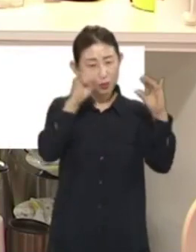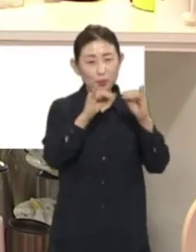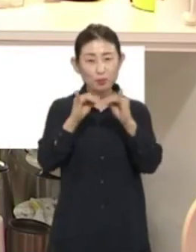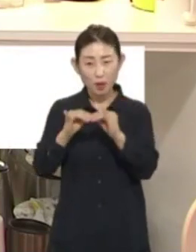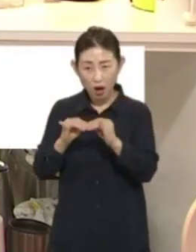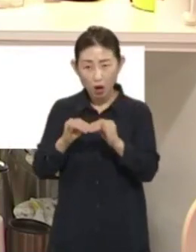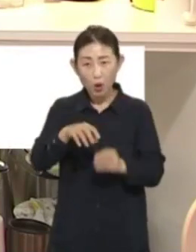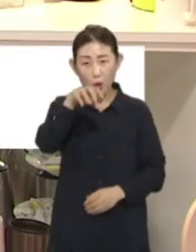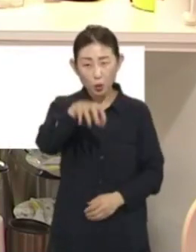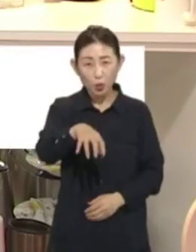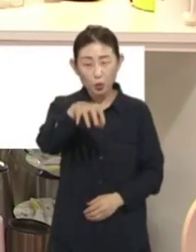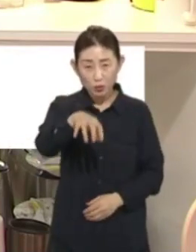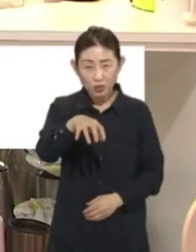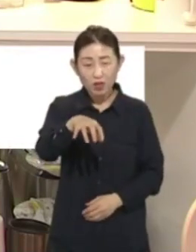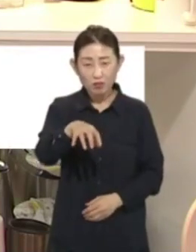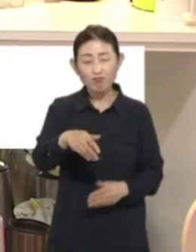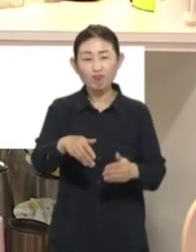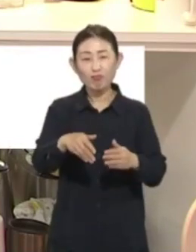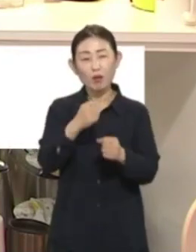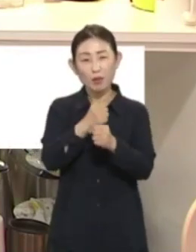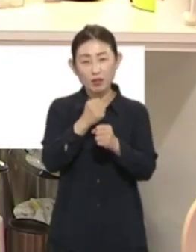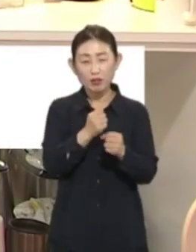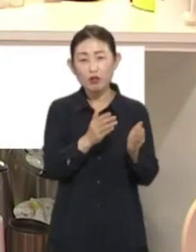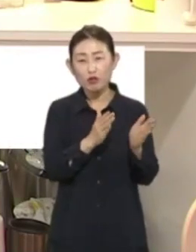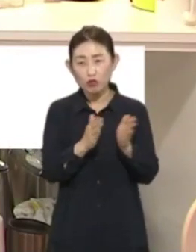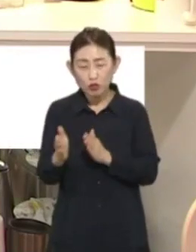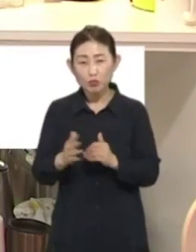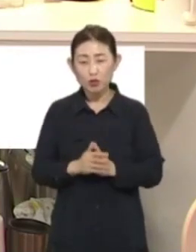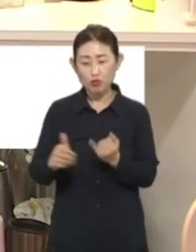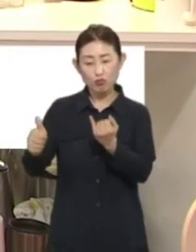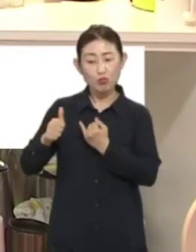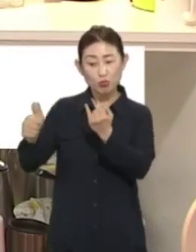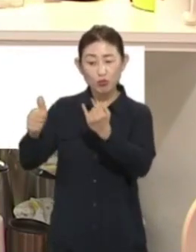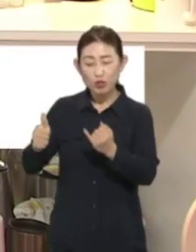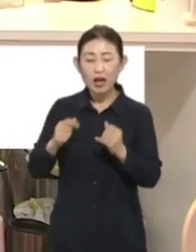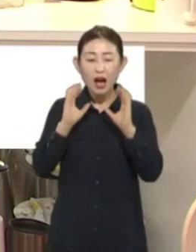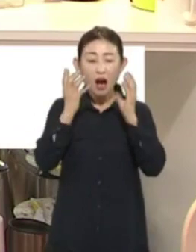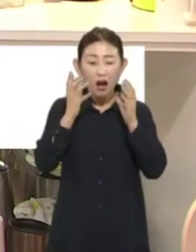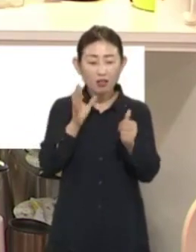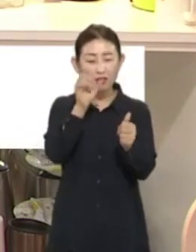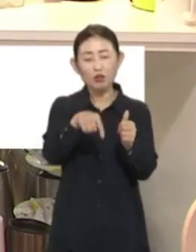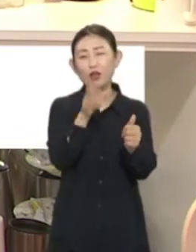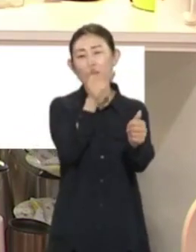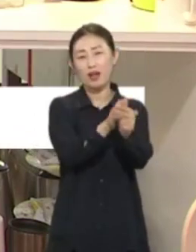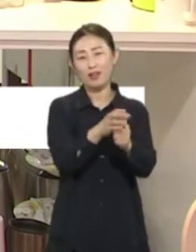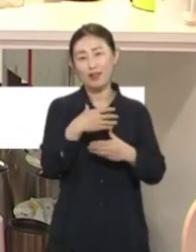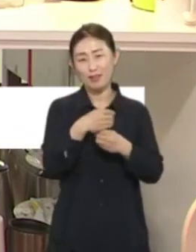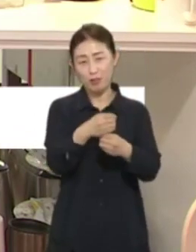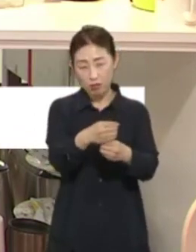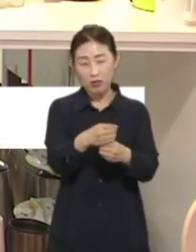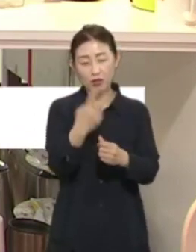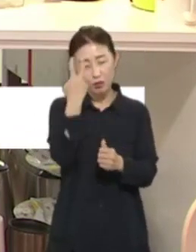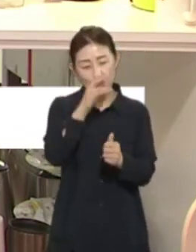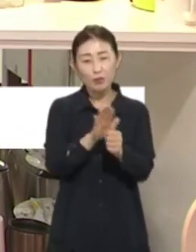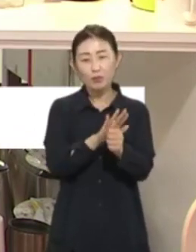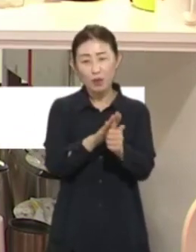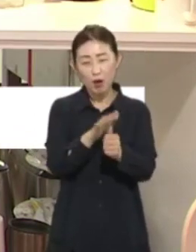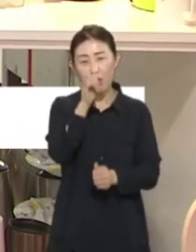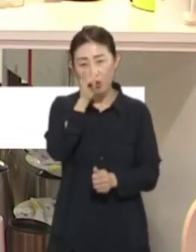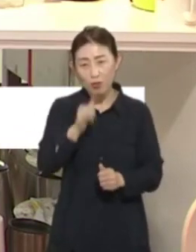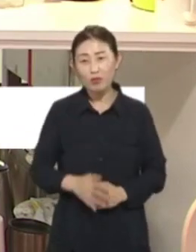공간 빌리지를 운영하고 있습니다. 특히 맞벌이 부부의 돌봄 사각지대를 해소하며 또 우리 건강